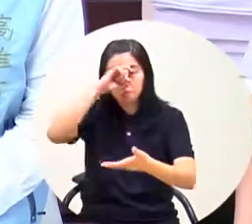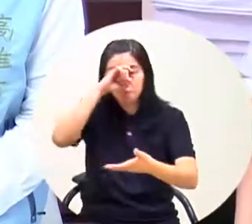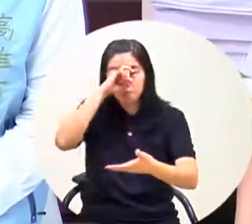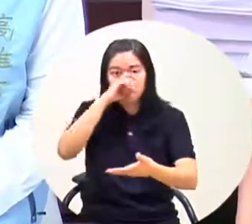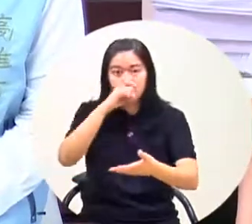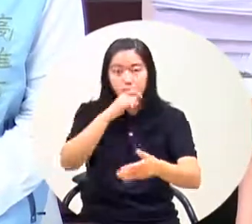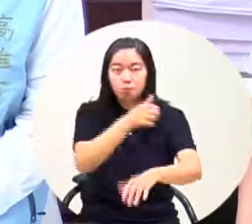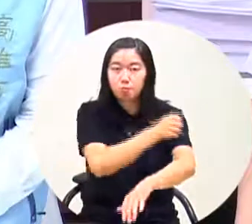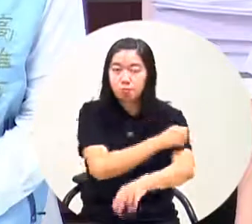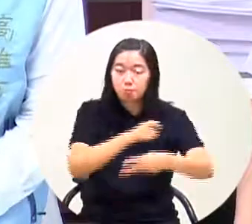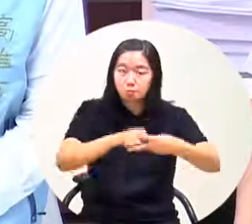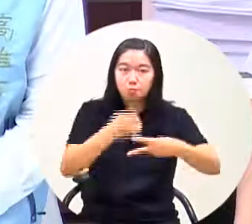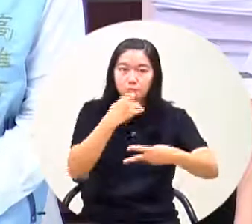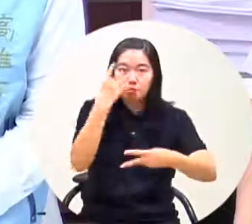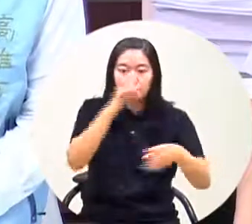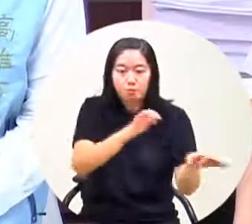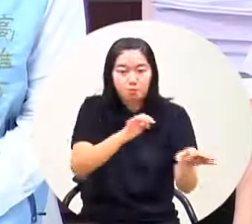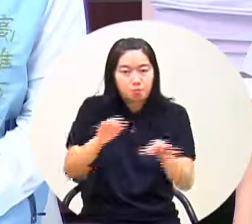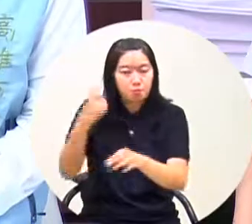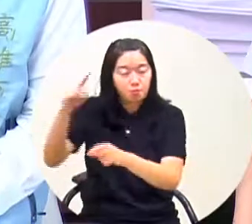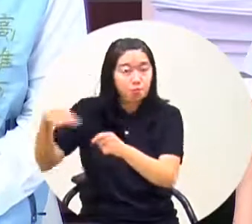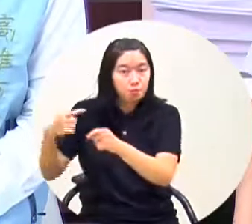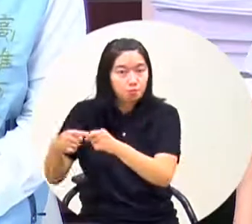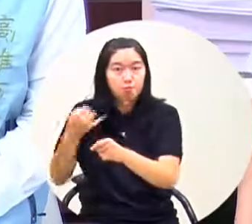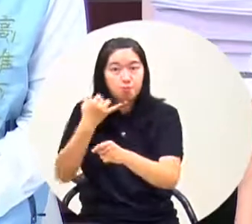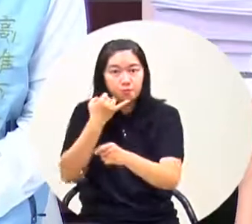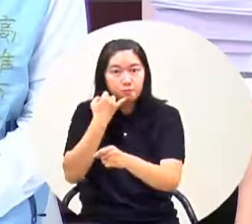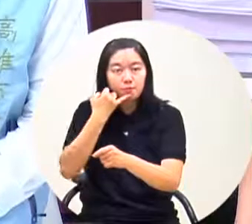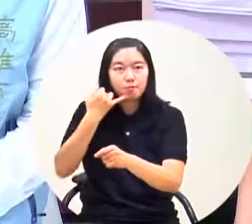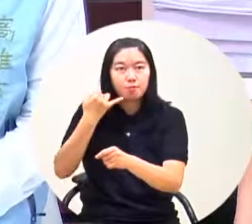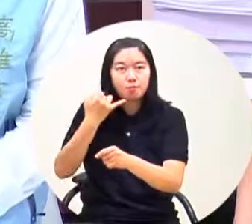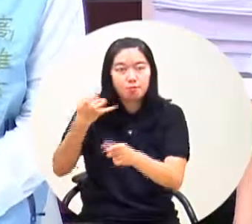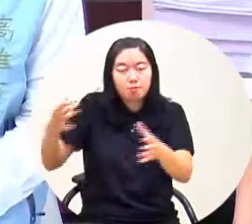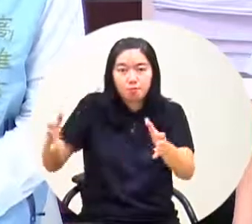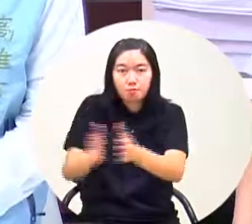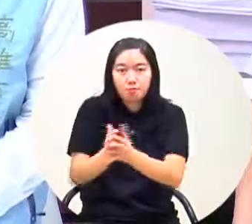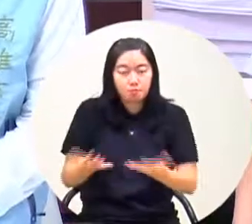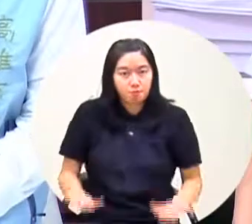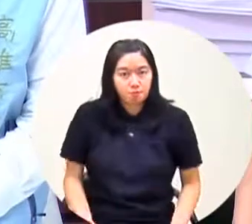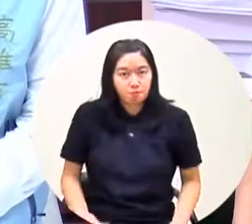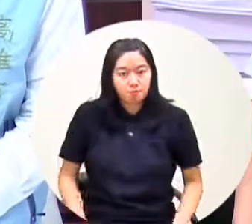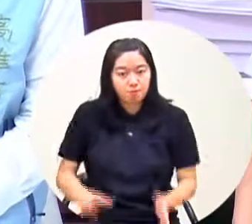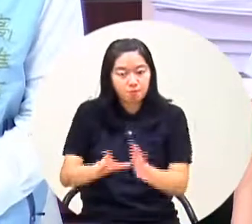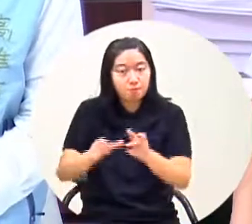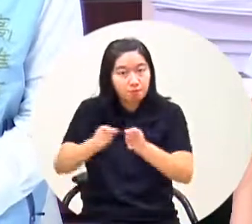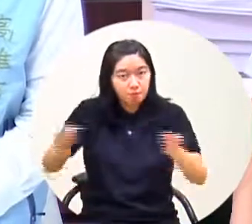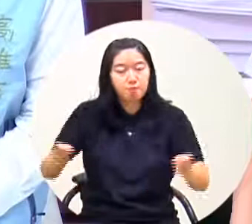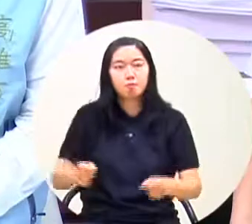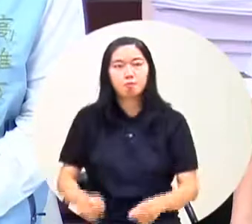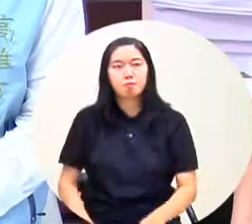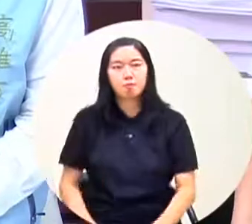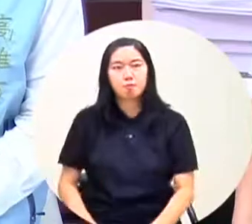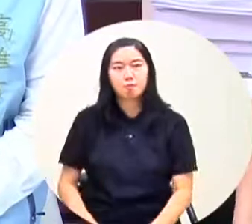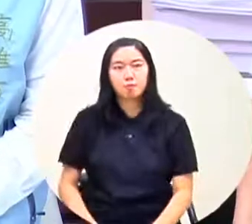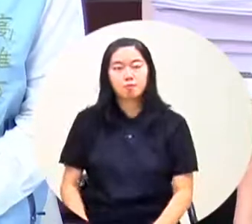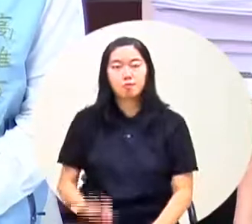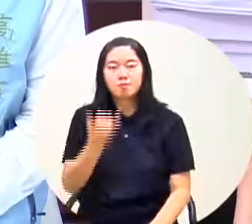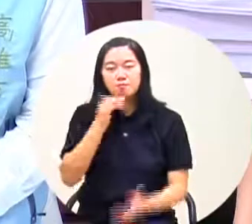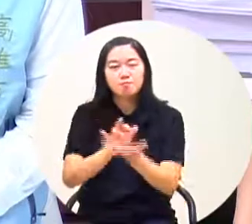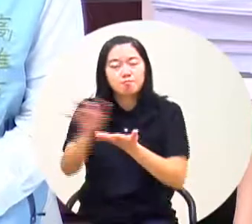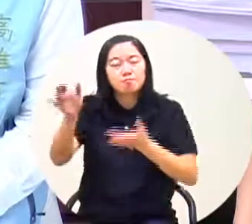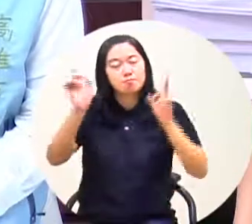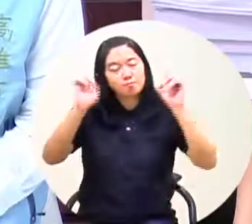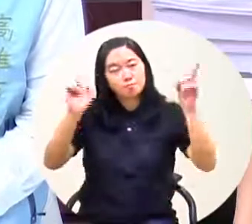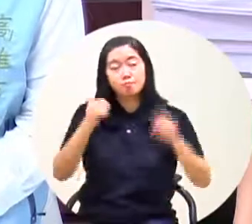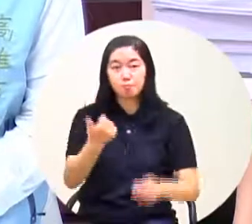会当哈延到明年哈，明年会当做伙休哈，休较长的。会假期的，当安排出国哈，等等哈，